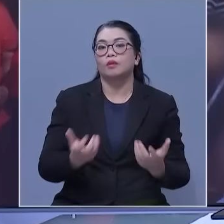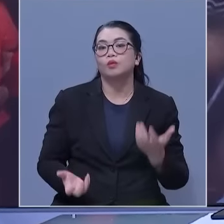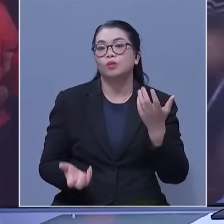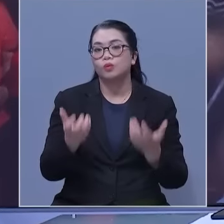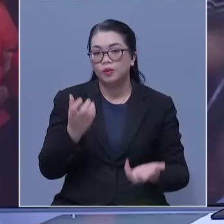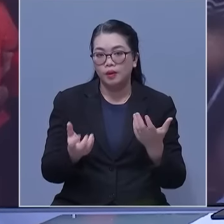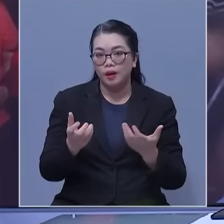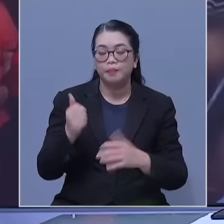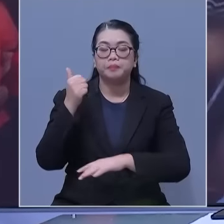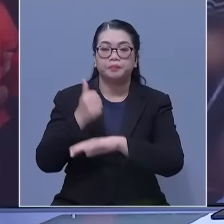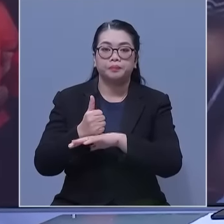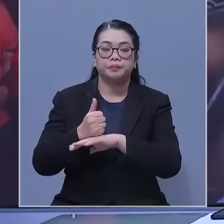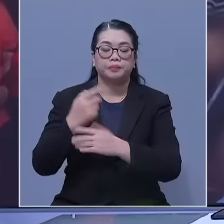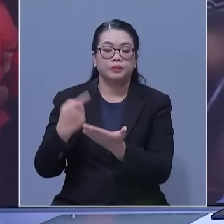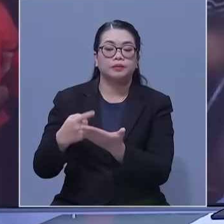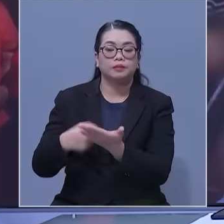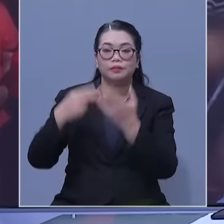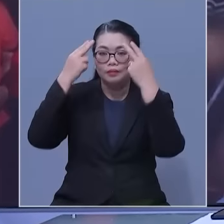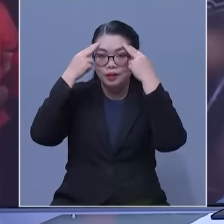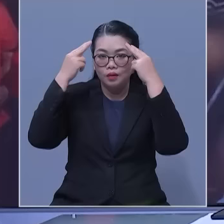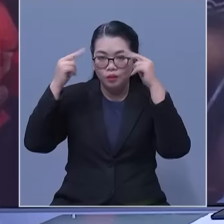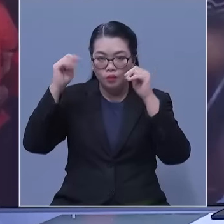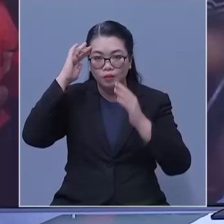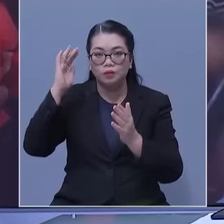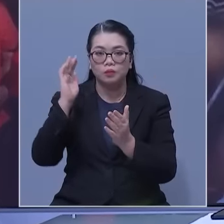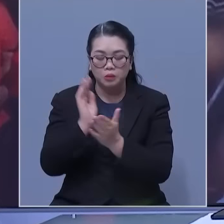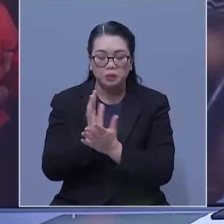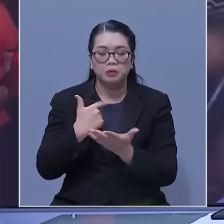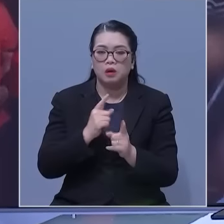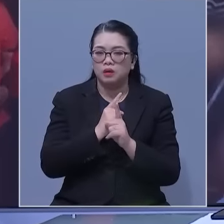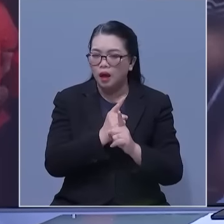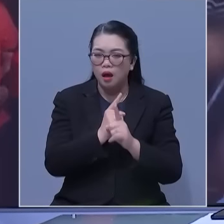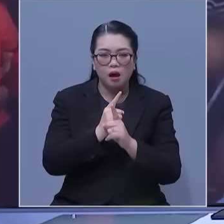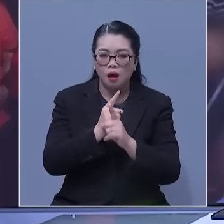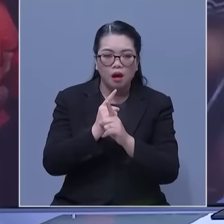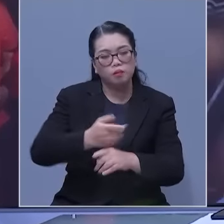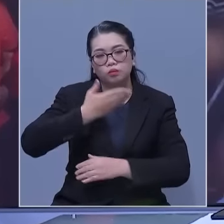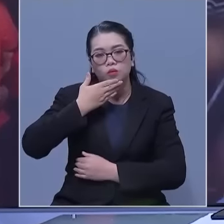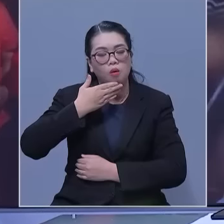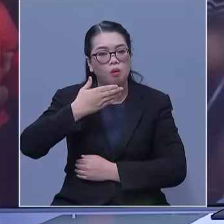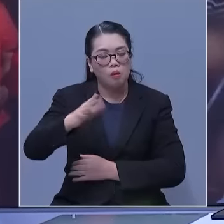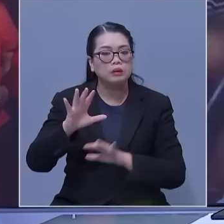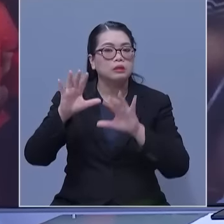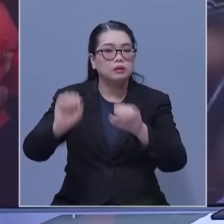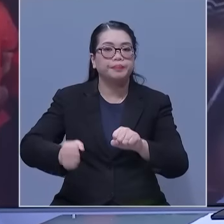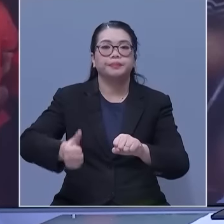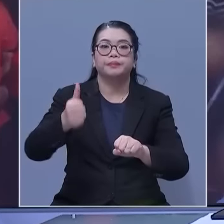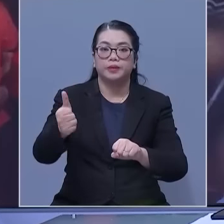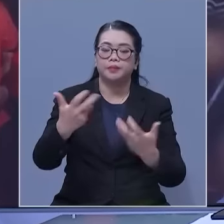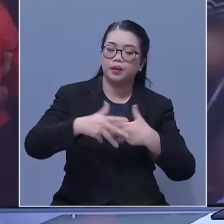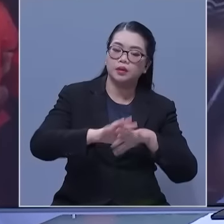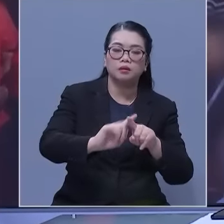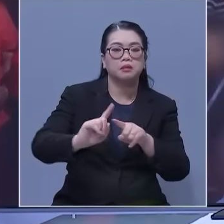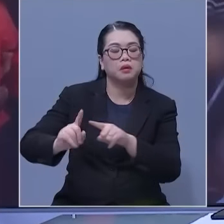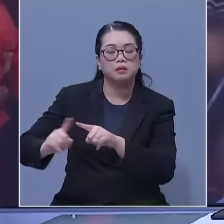ถึงพลเอกนิพัฒน์ฮองเล็กที่ปรึกษานายกรัฐมนตรีท่านก็เป็นอีกหนึ่งบุคคลสำคัญที่ขับเคลื่อนเรื่องนี้นำไปสู่การจับแป้งนาดได้นะครับ